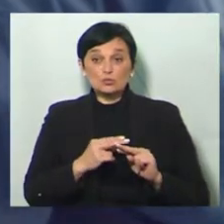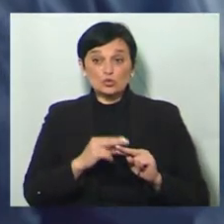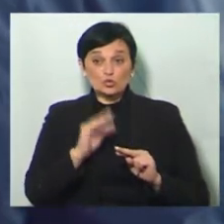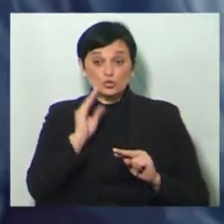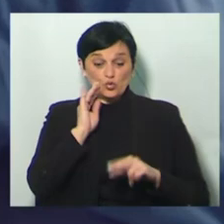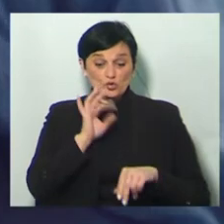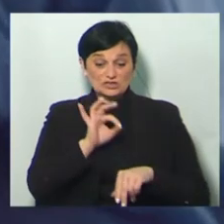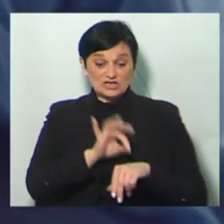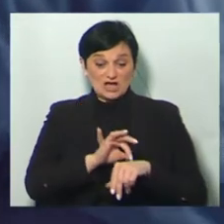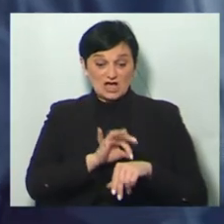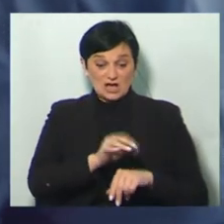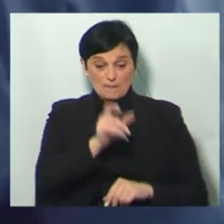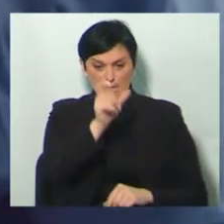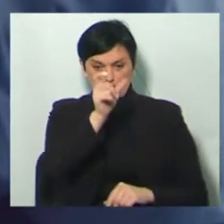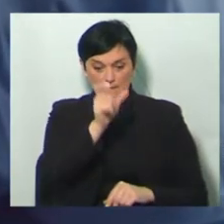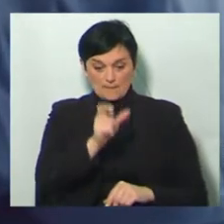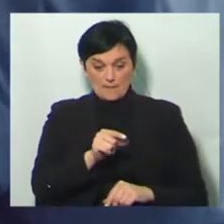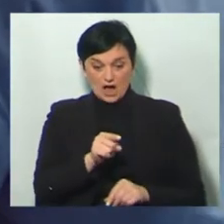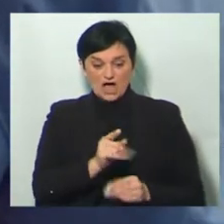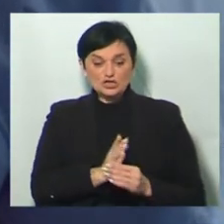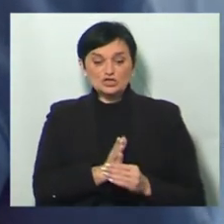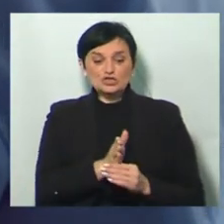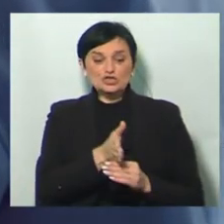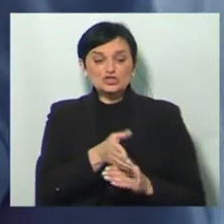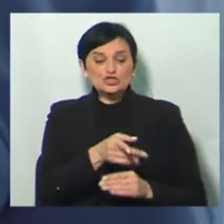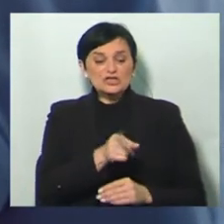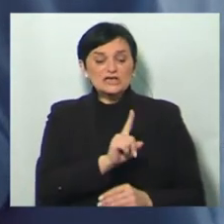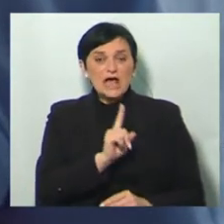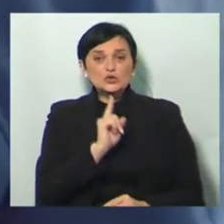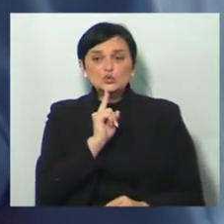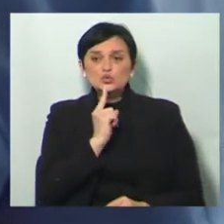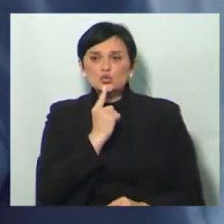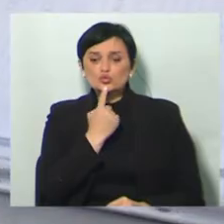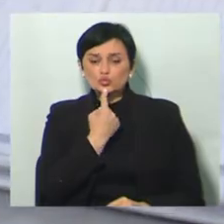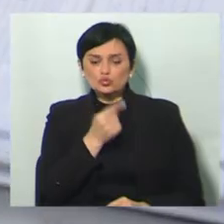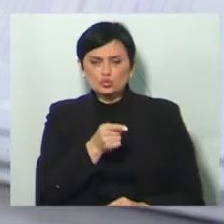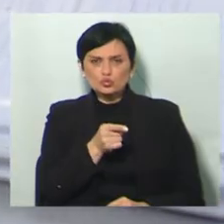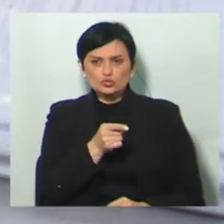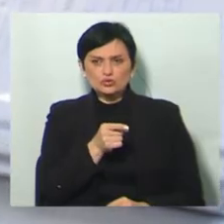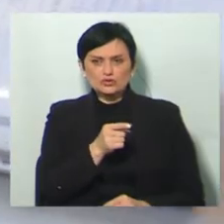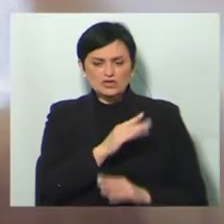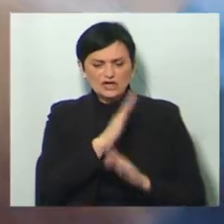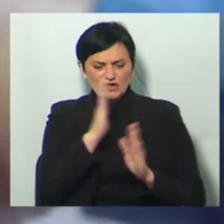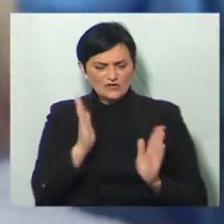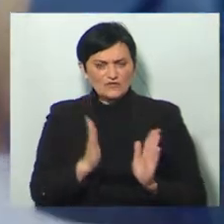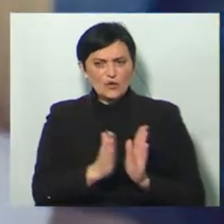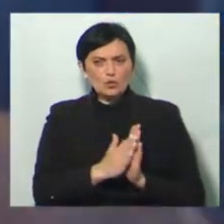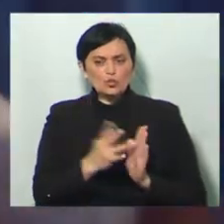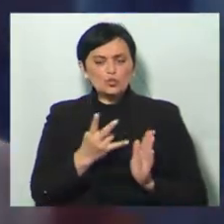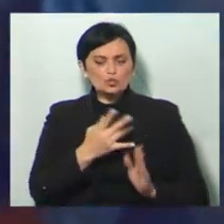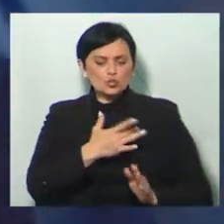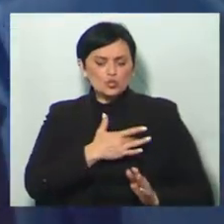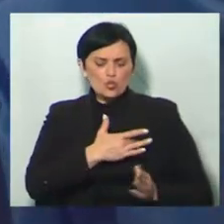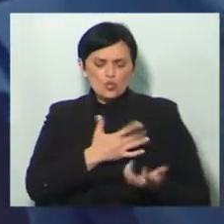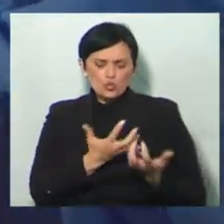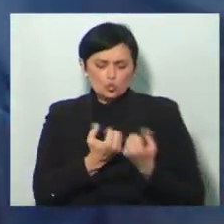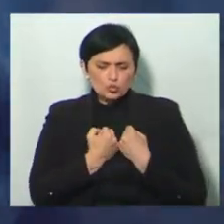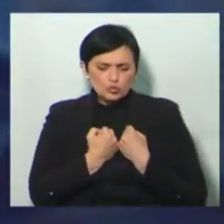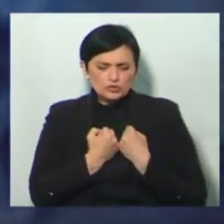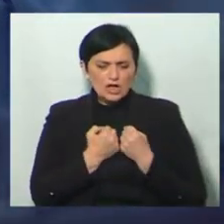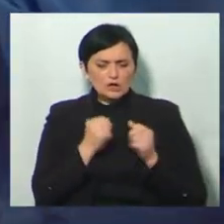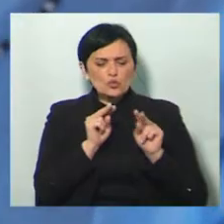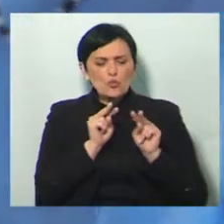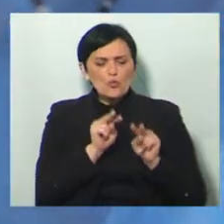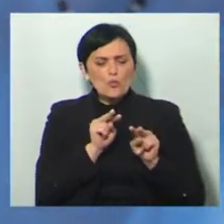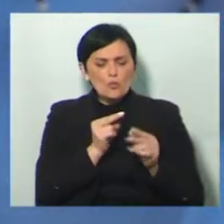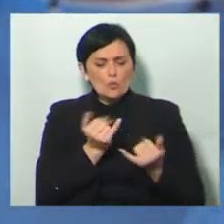შედიხარ პაციენტთან იმას რაც უჭირს ყველაფერი უნდა მიიტანო გულთან უნდა